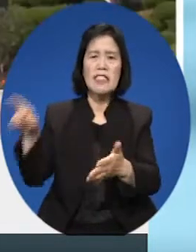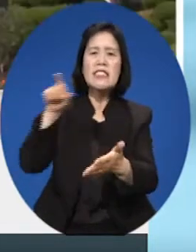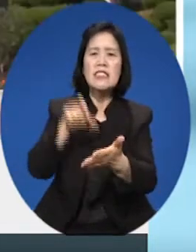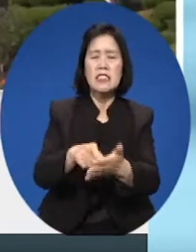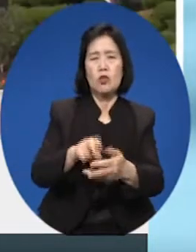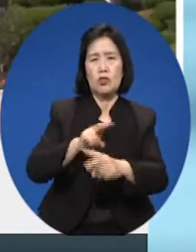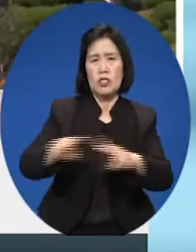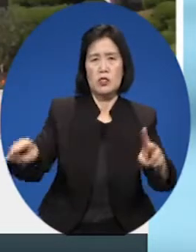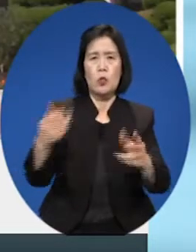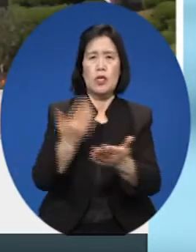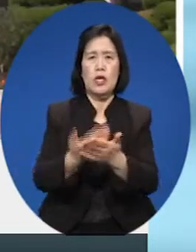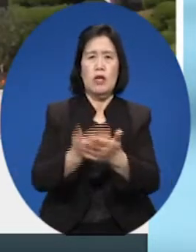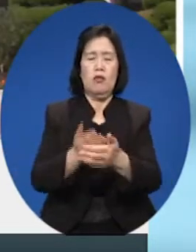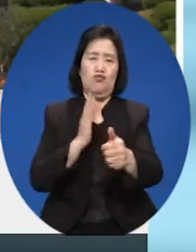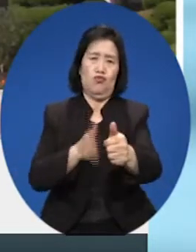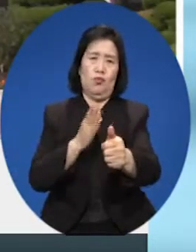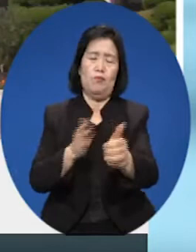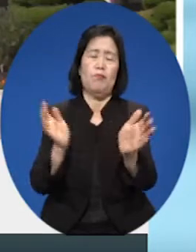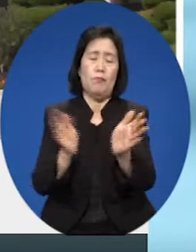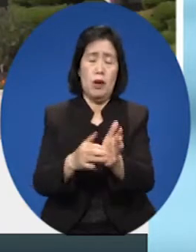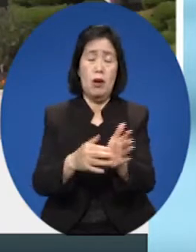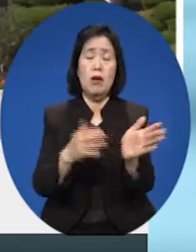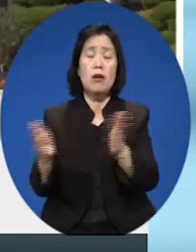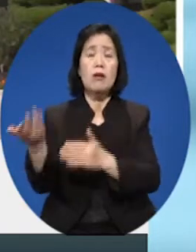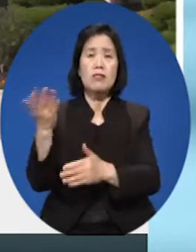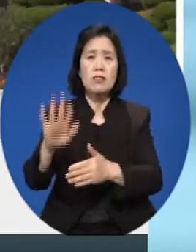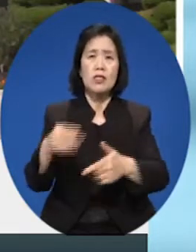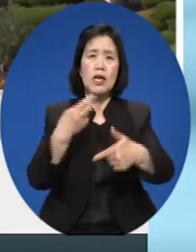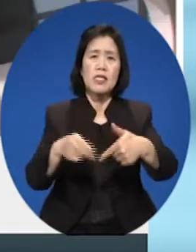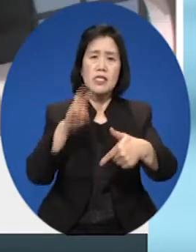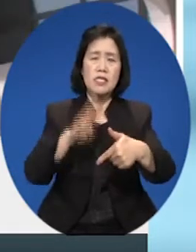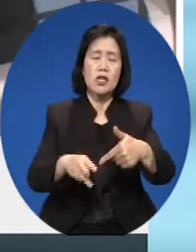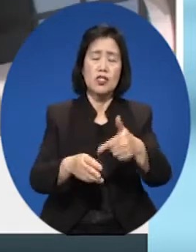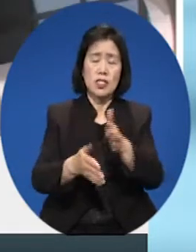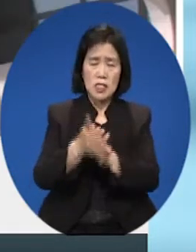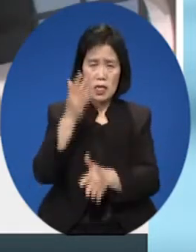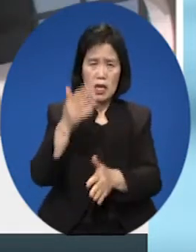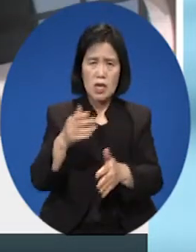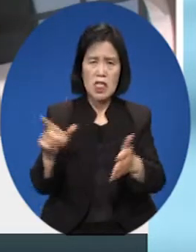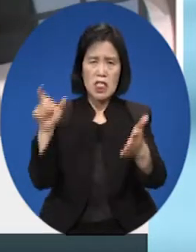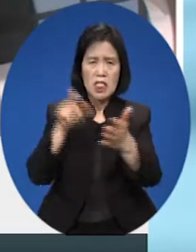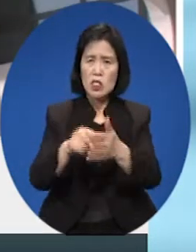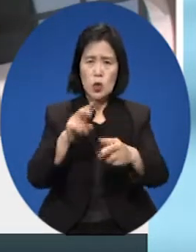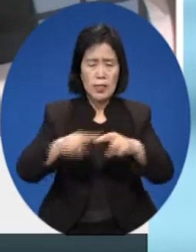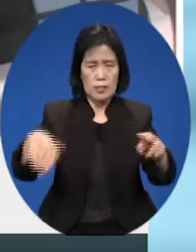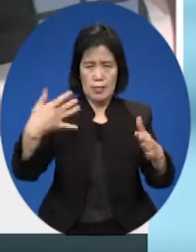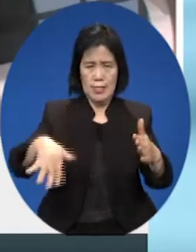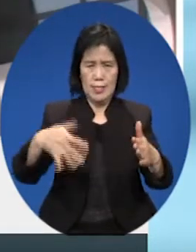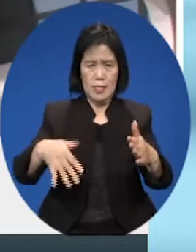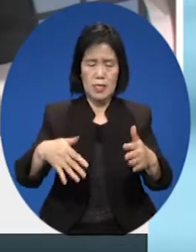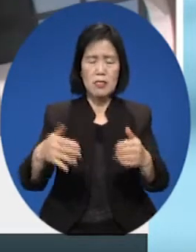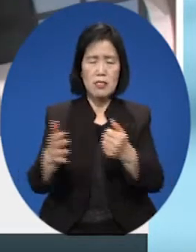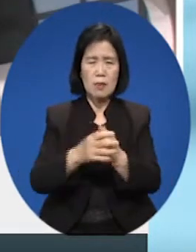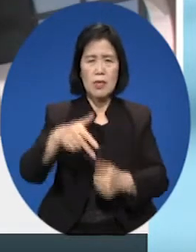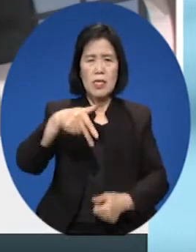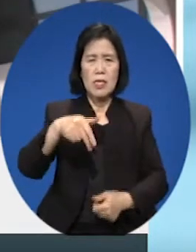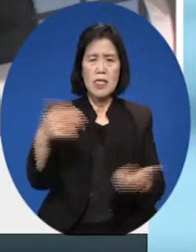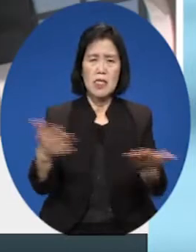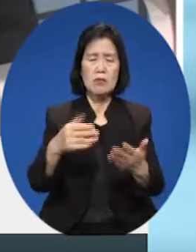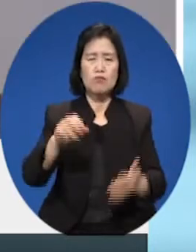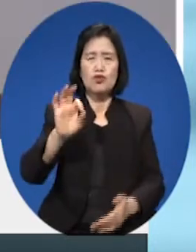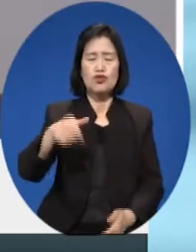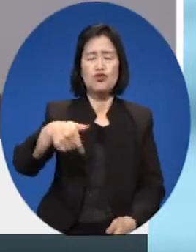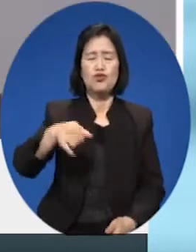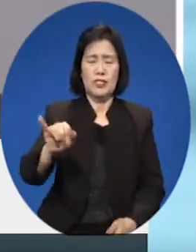된다라고 이렇게 공문을 보냈습니다 판 인천시가 아 그 등록 철 하지 않았거든요 그에 따라서 직무유기 다라고 지금 공항공사